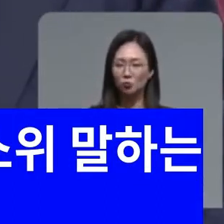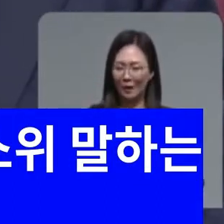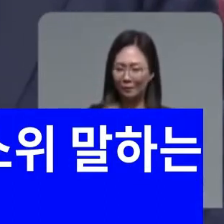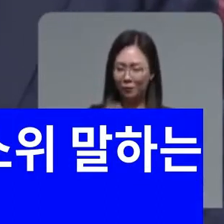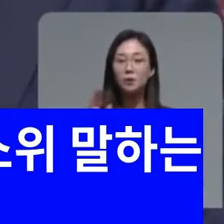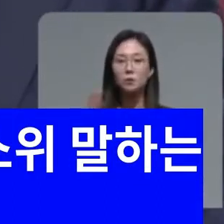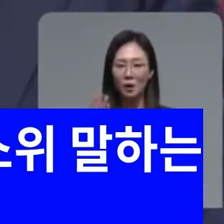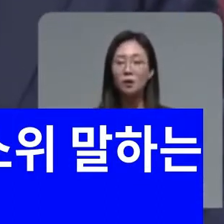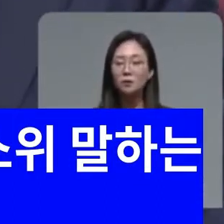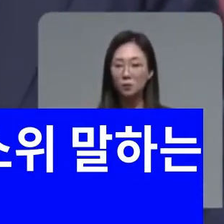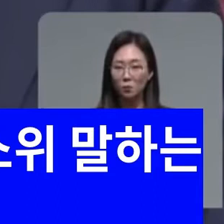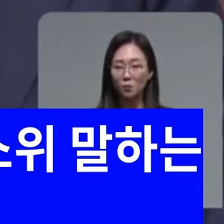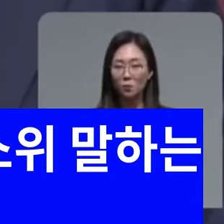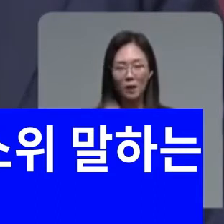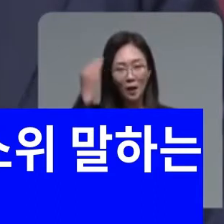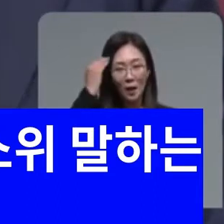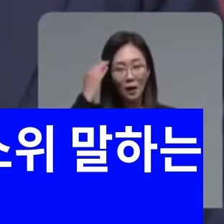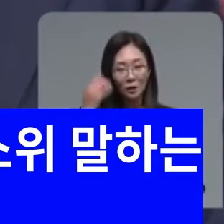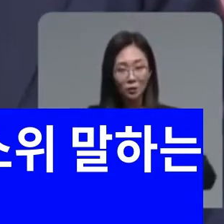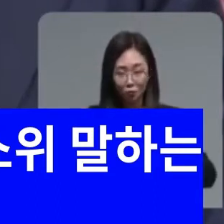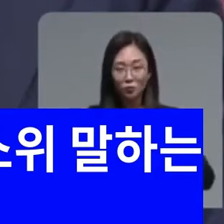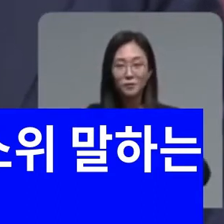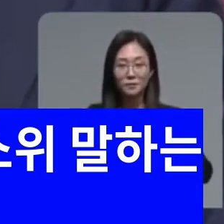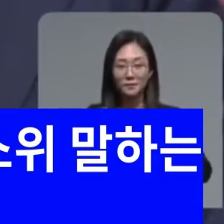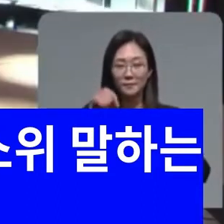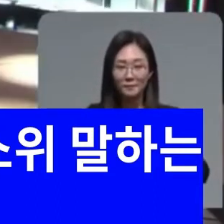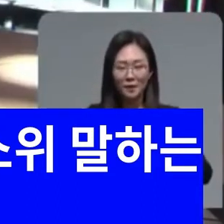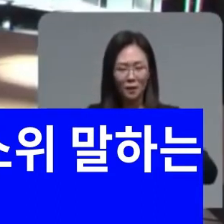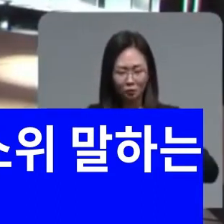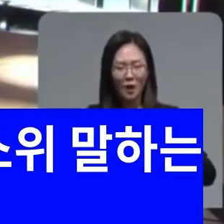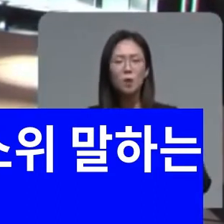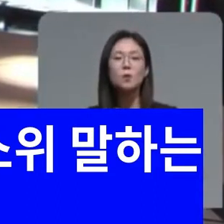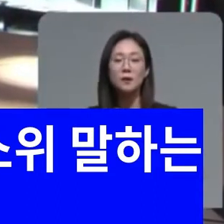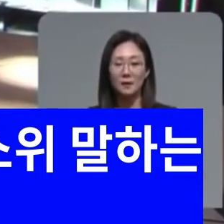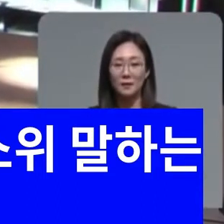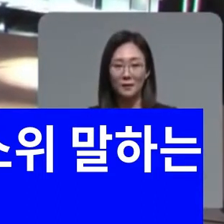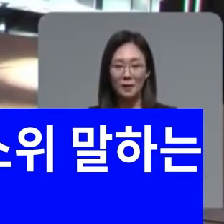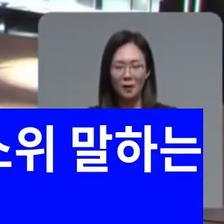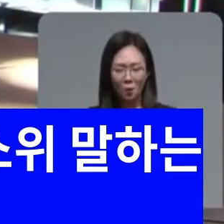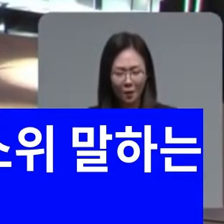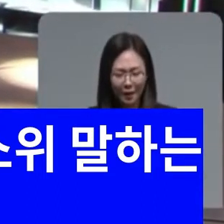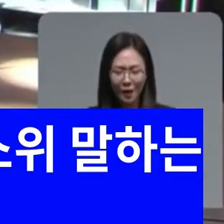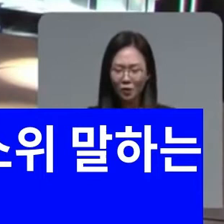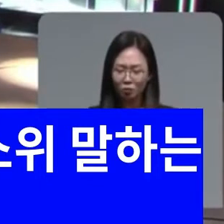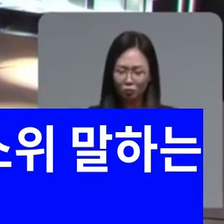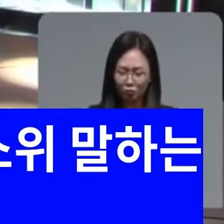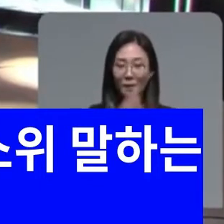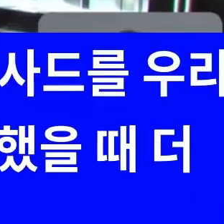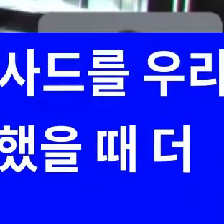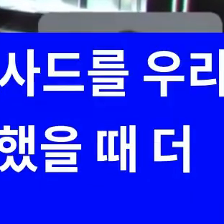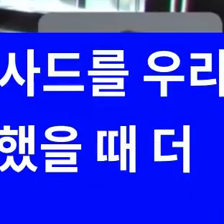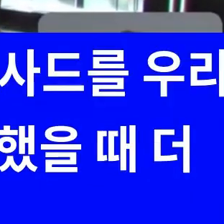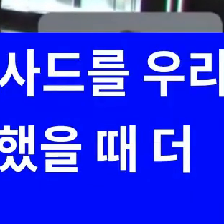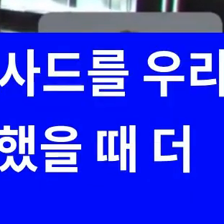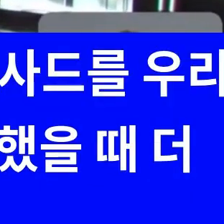되고 이 대한민국의 이 소위 말하는 어떤 국가 위스크라는 것이 이제 주는 거고요.